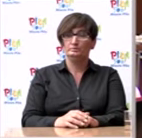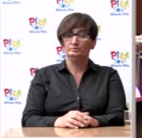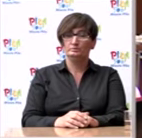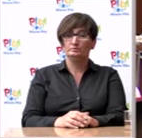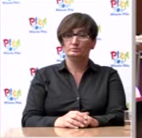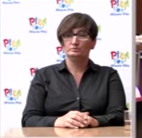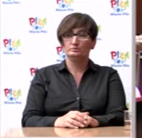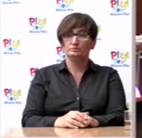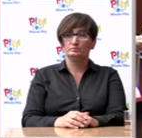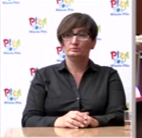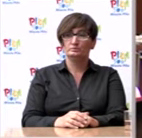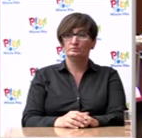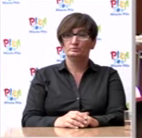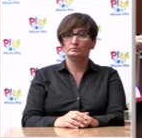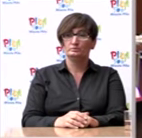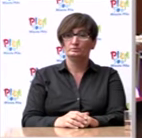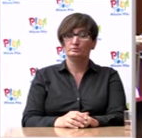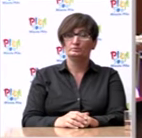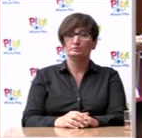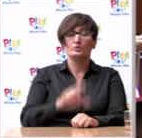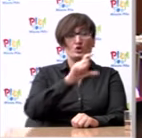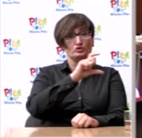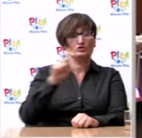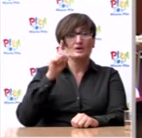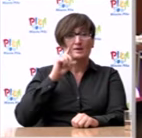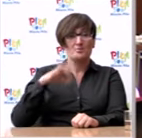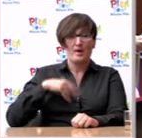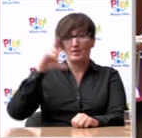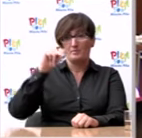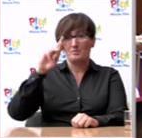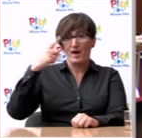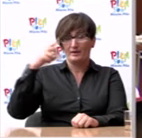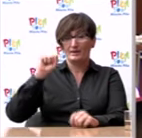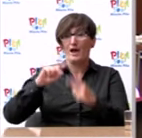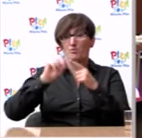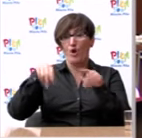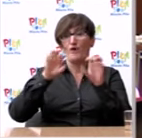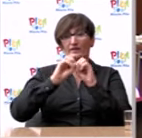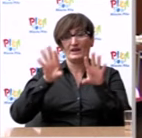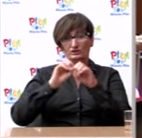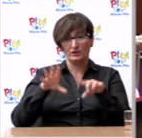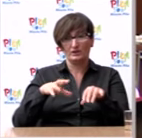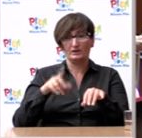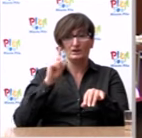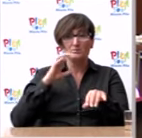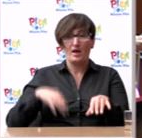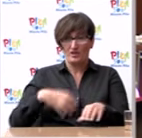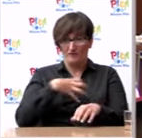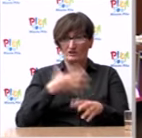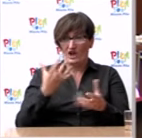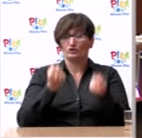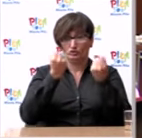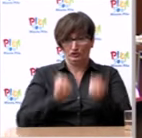Czy pan radny Błażej Parda po wyjaśnieniach pani dyrektor podtrzymuje wniosek, czy? Zostawić tak, jak